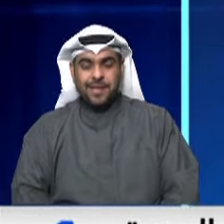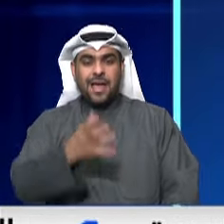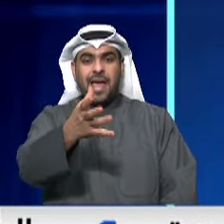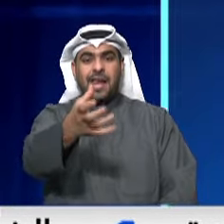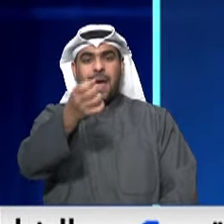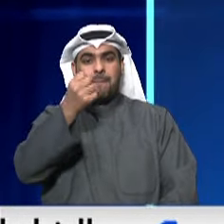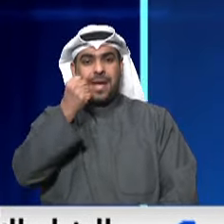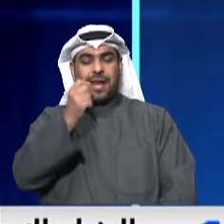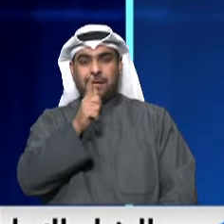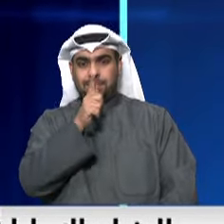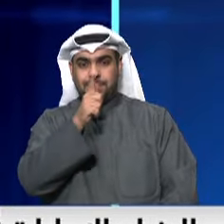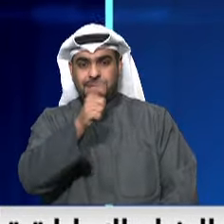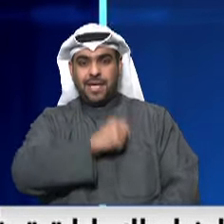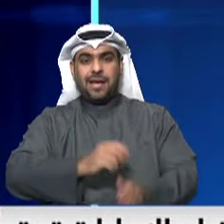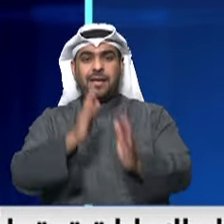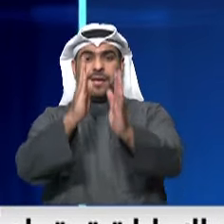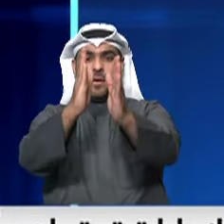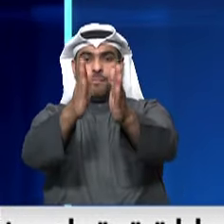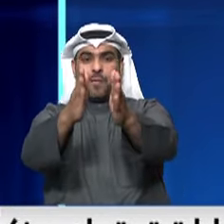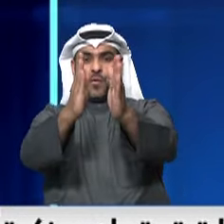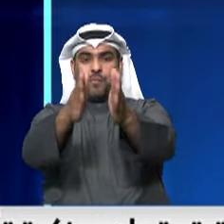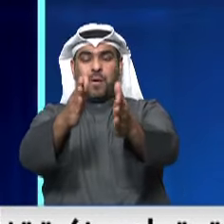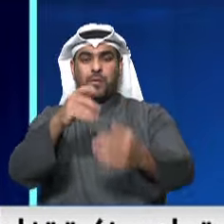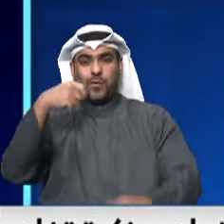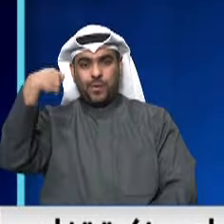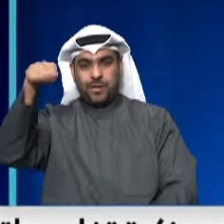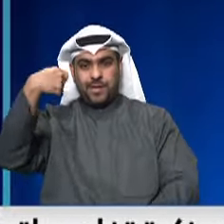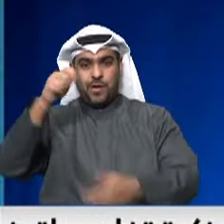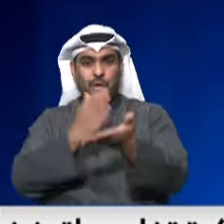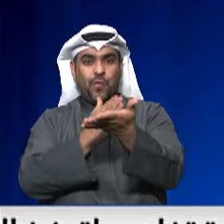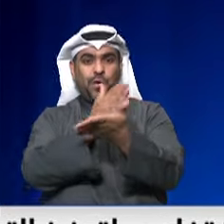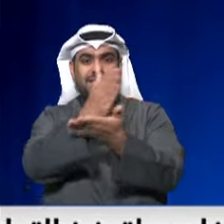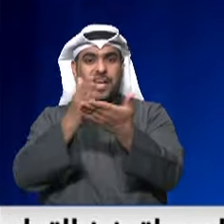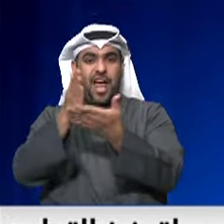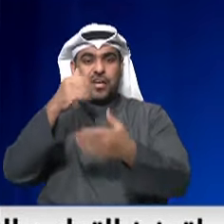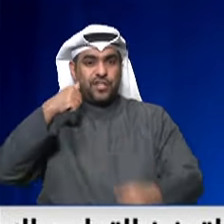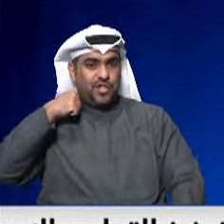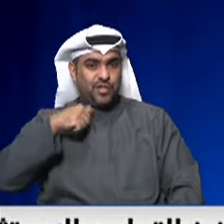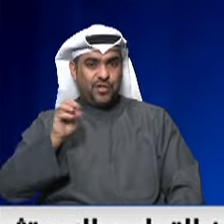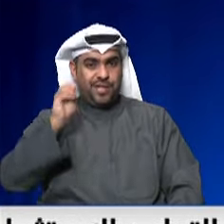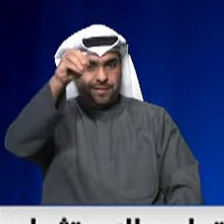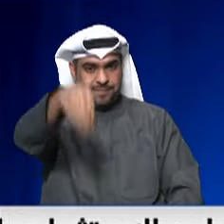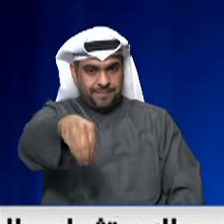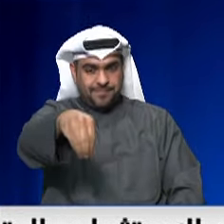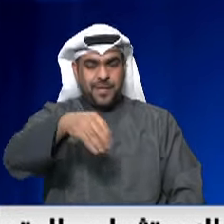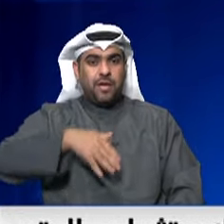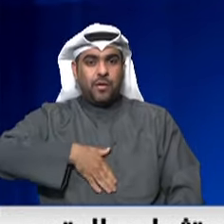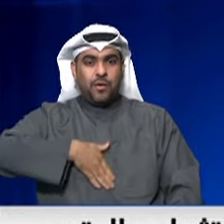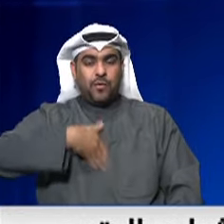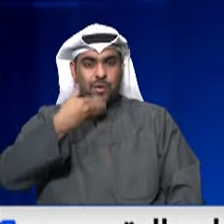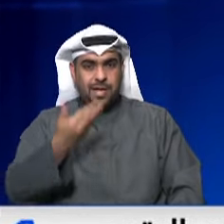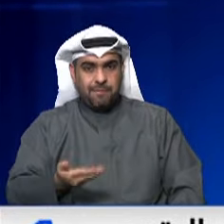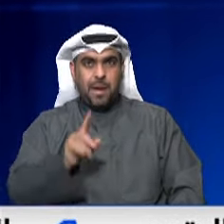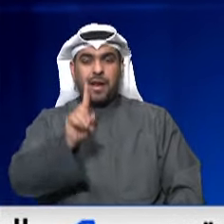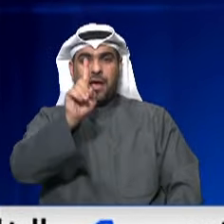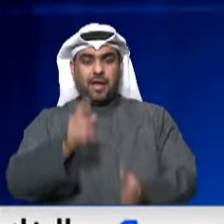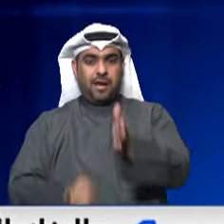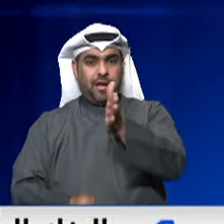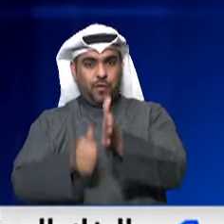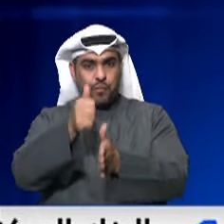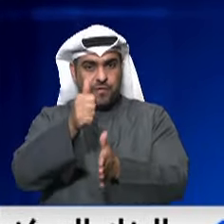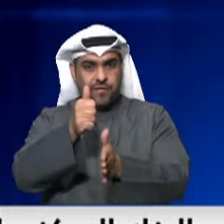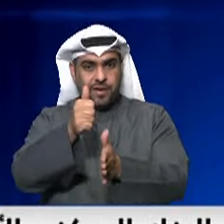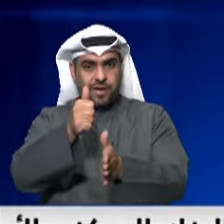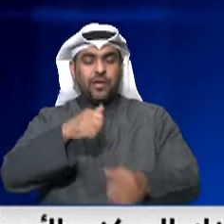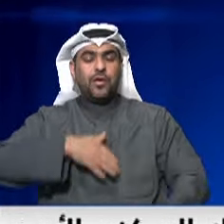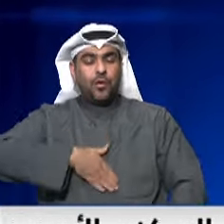تعيينه وزيرا للخارجية في دولة الكويت، وأعرب عن أطيب تمنياته بالتوفيق والسداد في مهام عمله